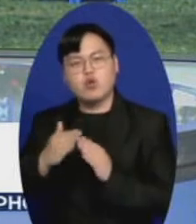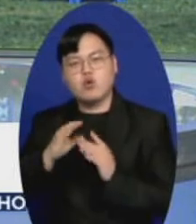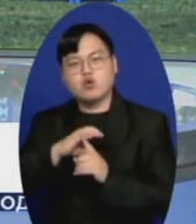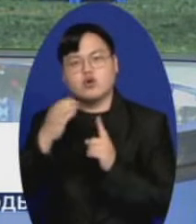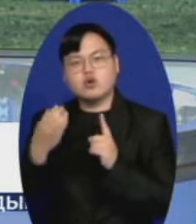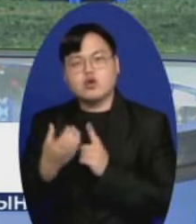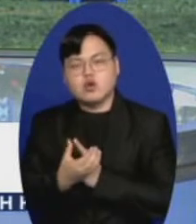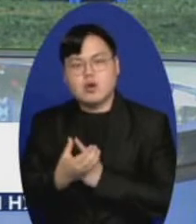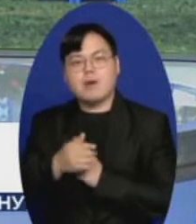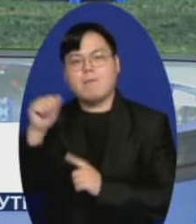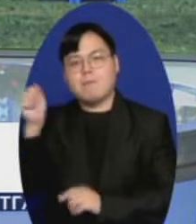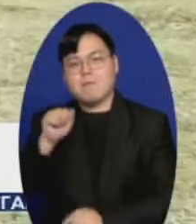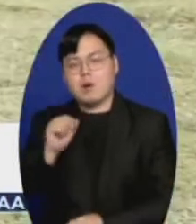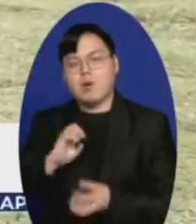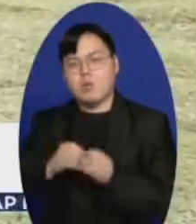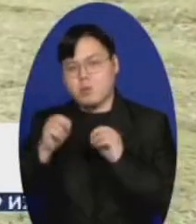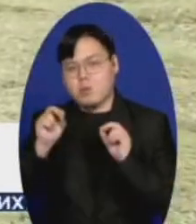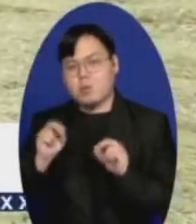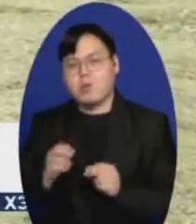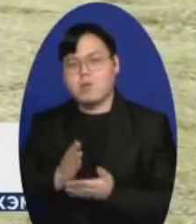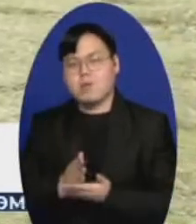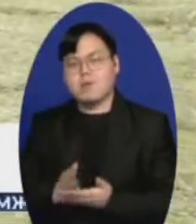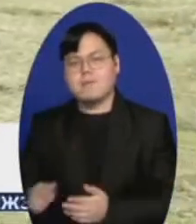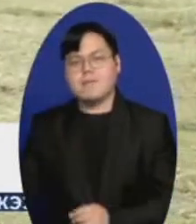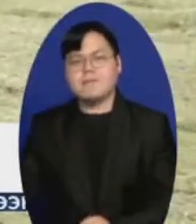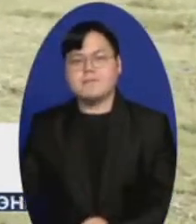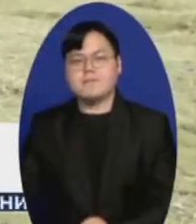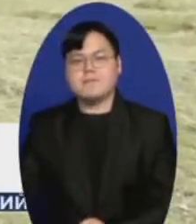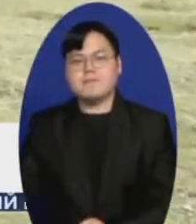соёлын фестивал болж байна.